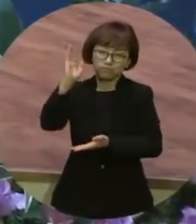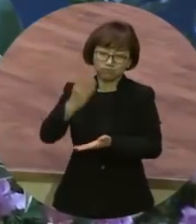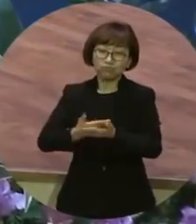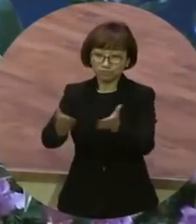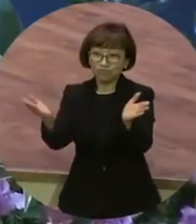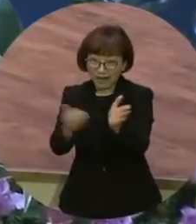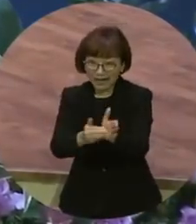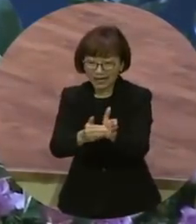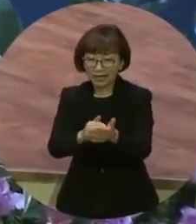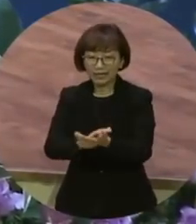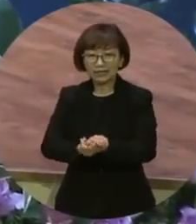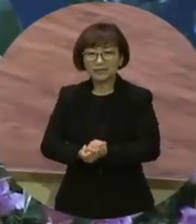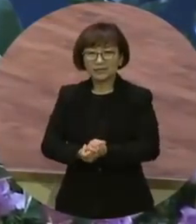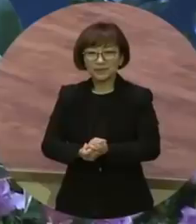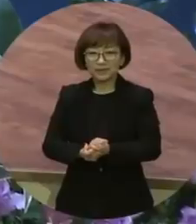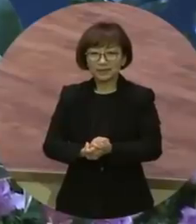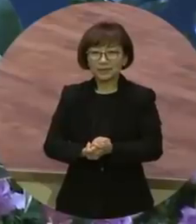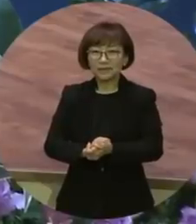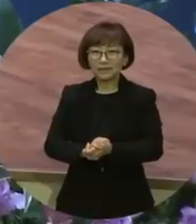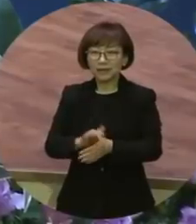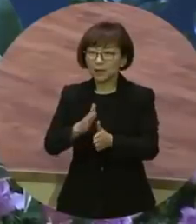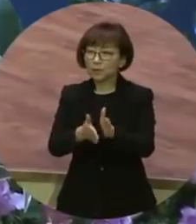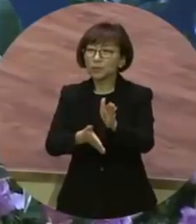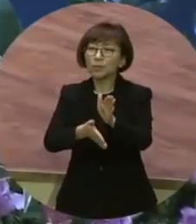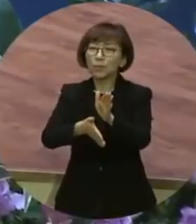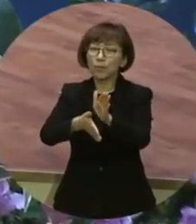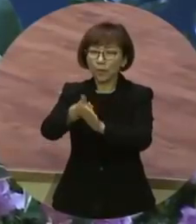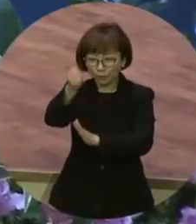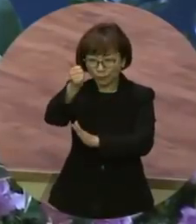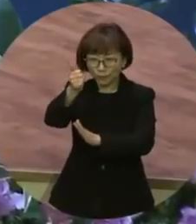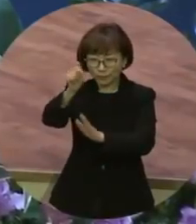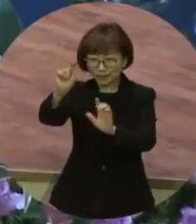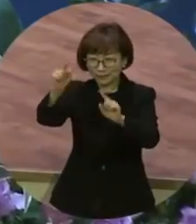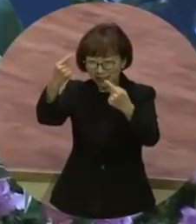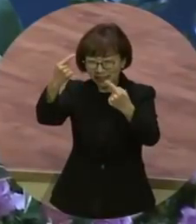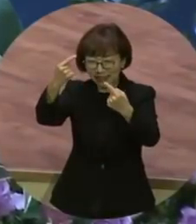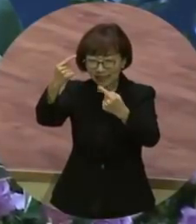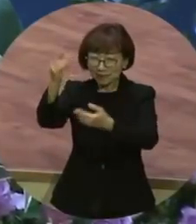때문에 사실상 두 달간 이미 붙잡고 있는 말씀입니다.